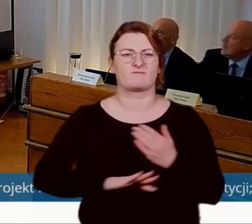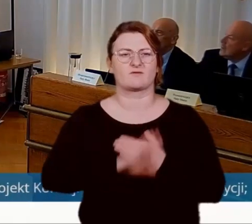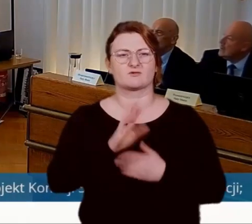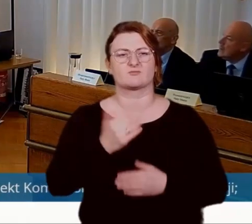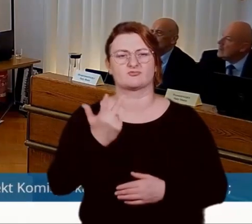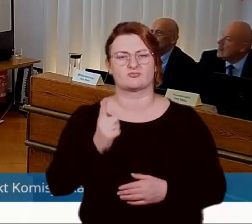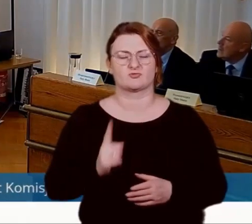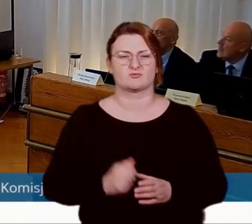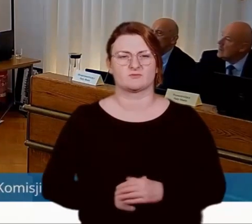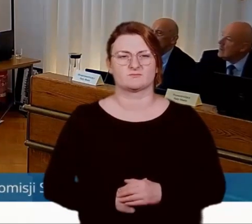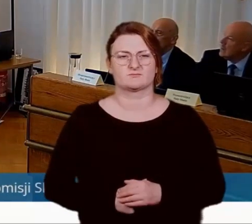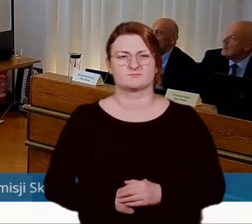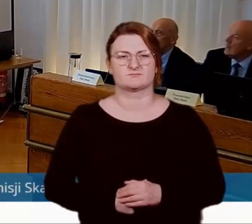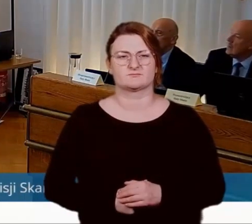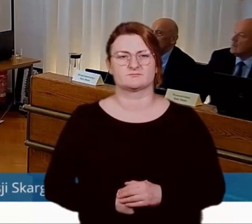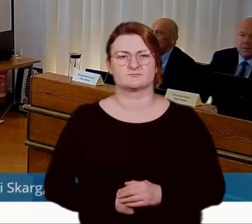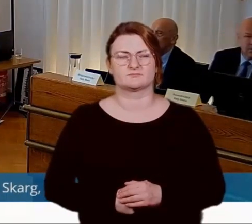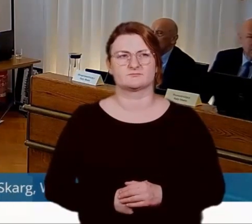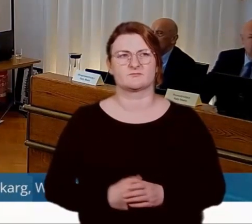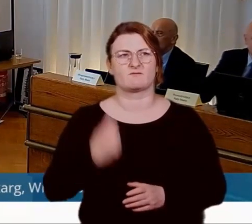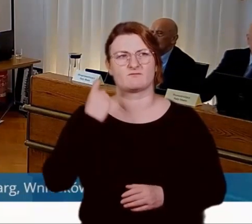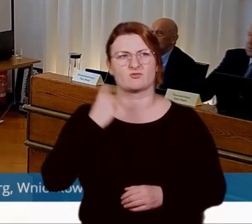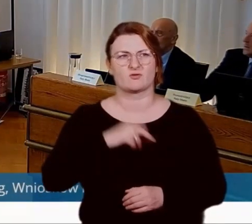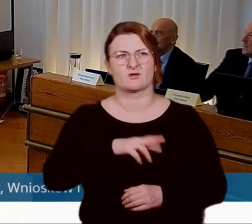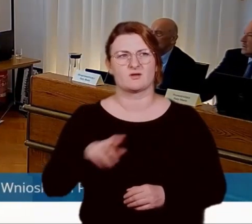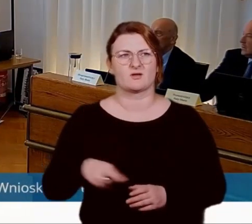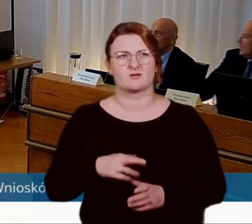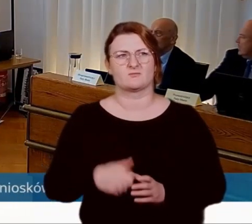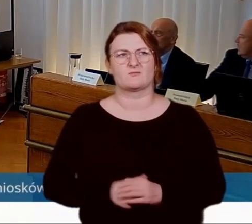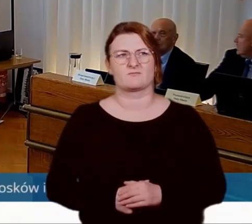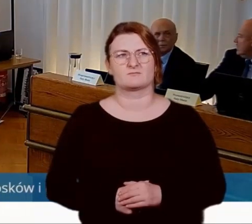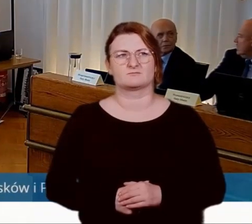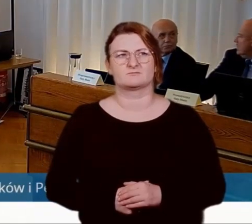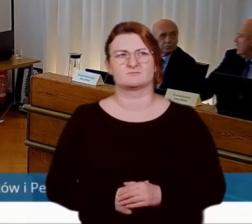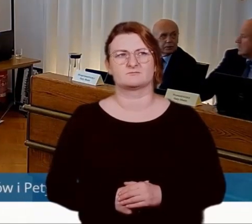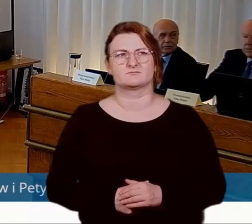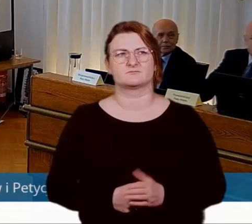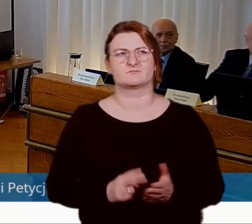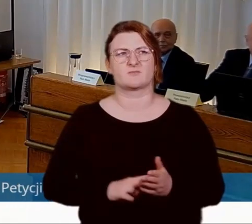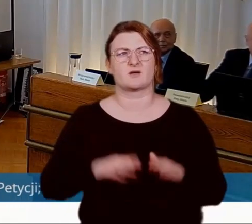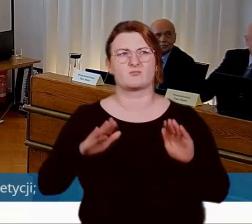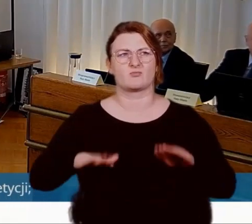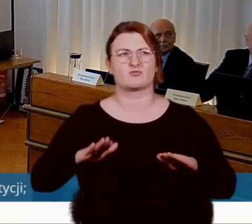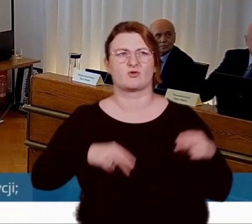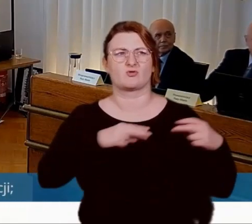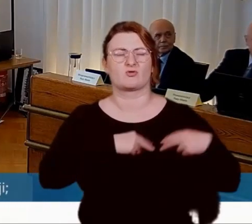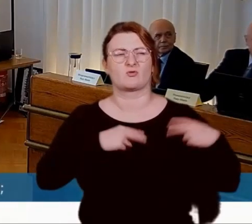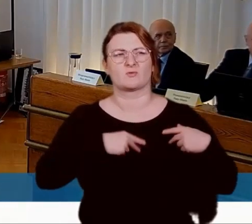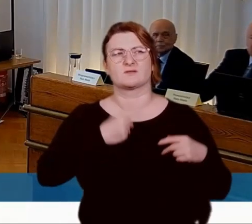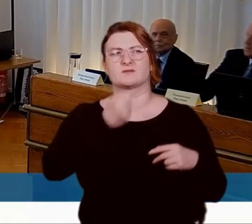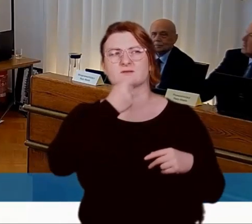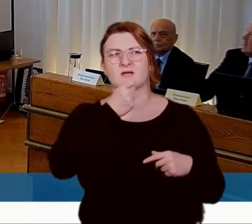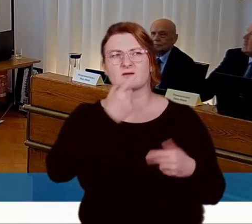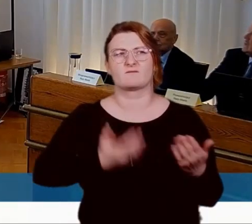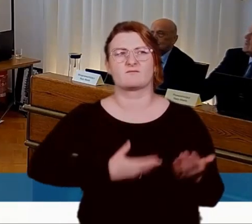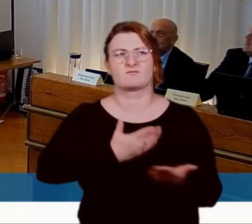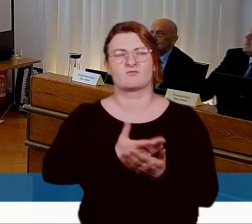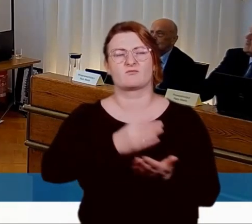minuty. Wysoka Rado, na posiedzeniu Komisji Skarg, Wniosków i